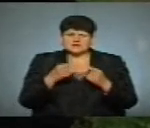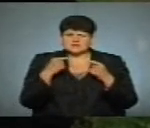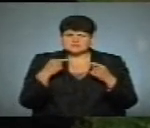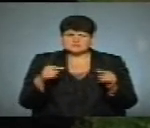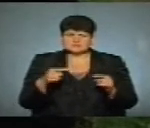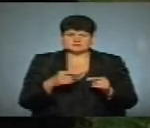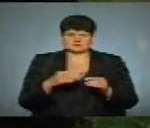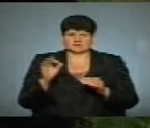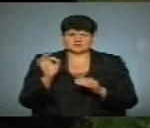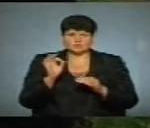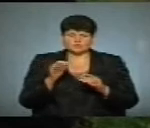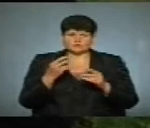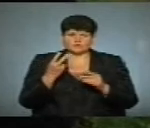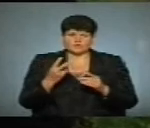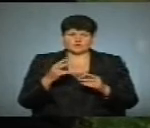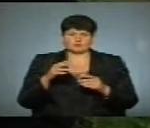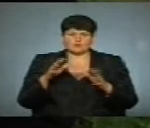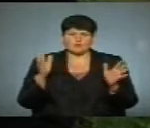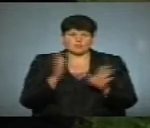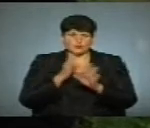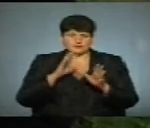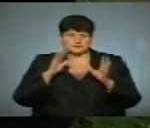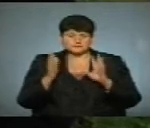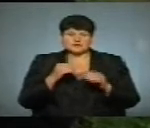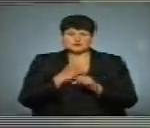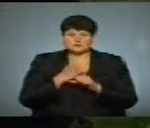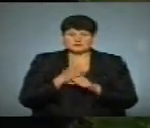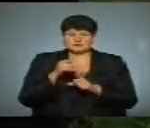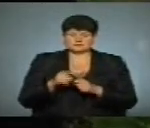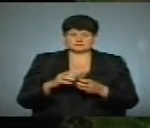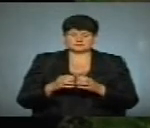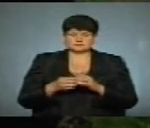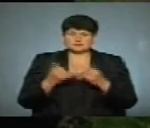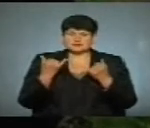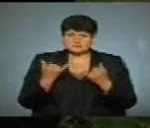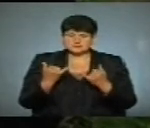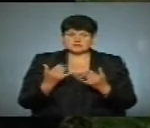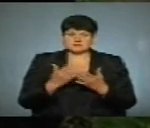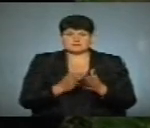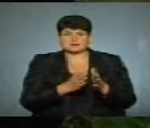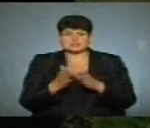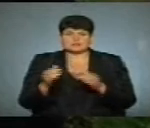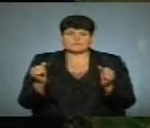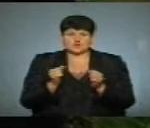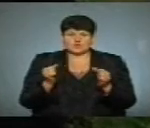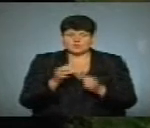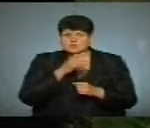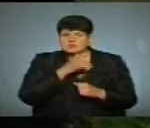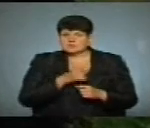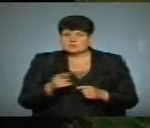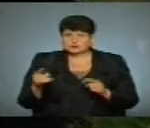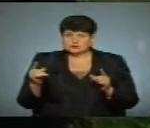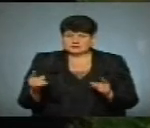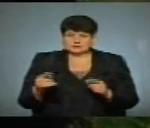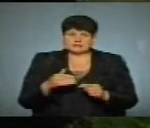температурних показників тих двох повітряних мас і спричинив нас таку негоду. Зараз ми перейшли більше в таку холоднішу повітряну масу,